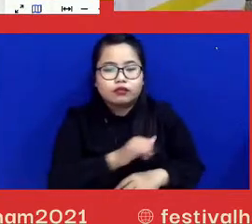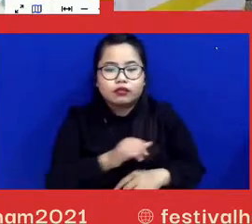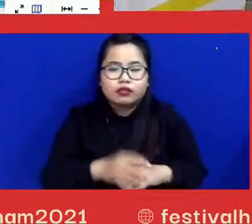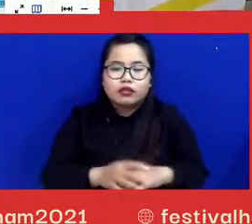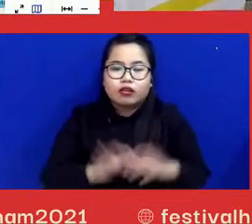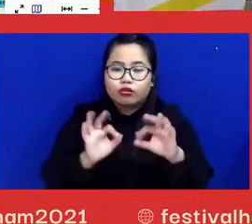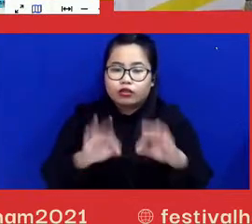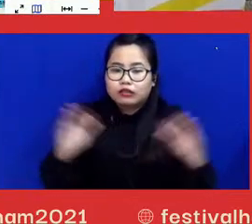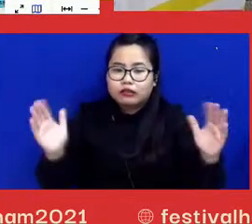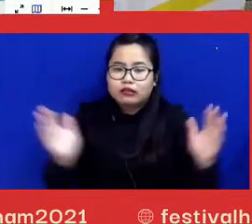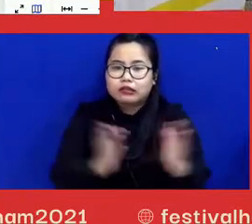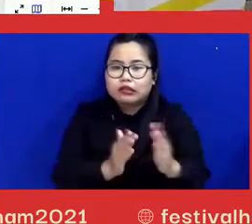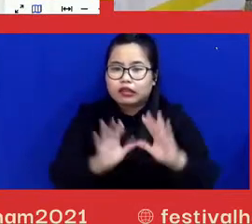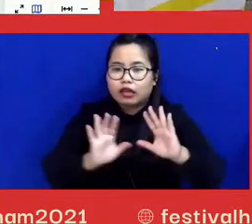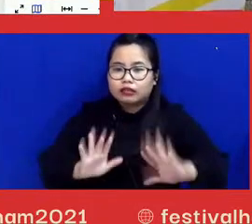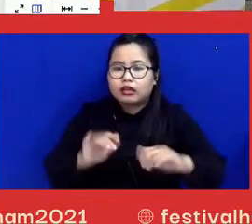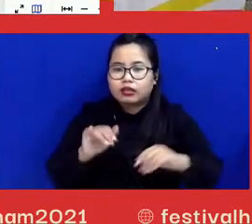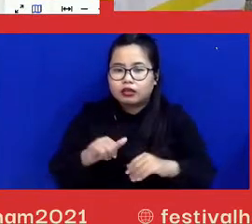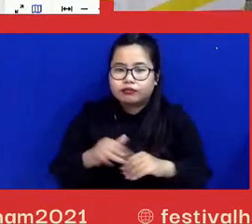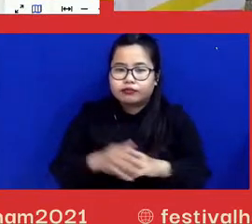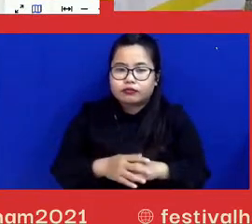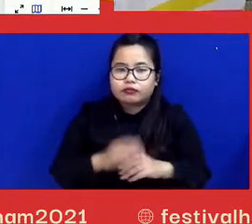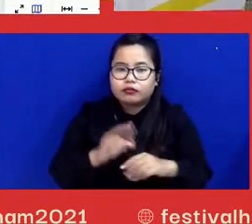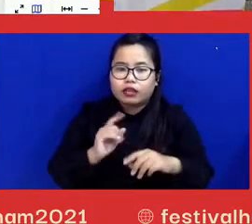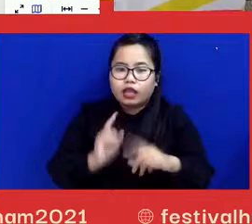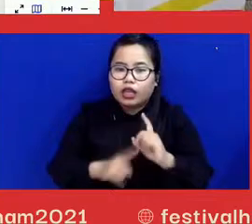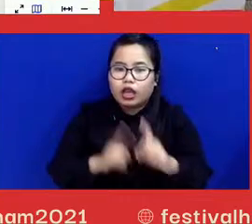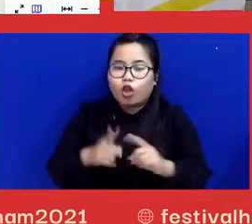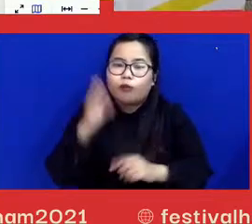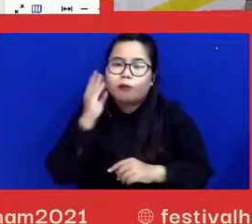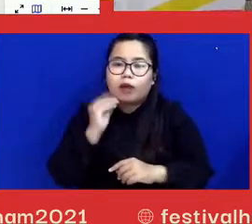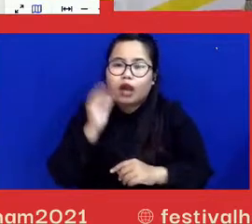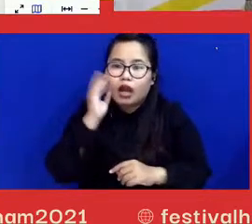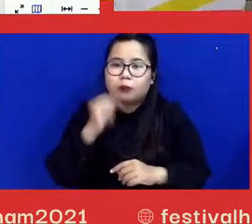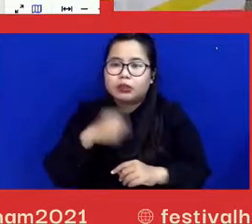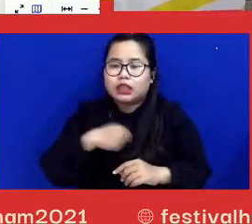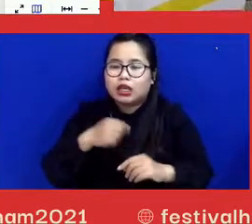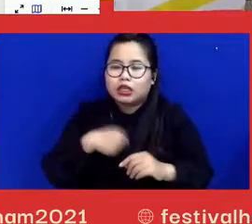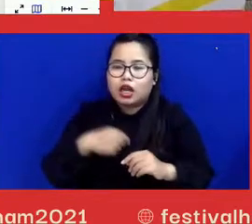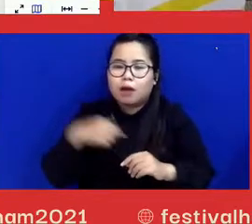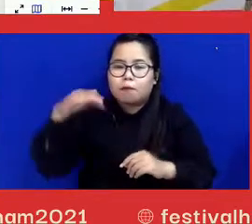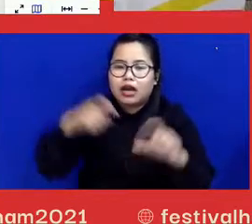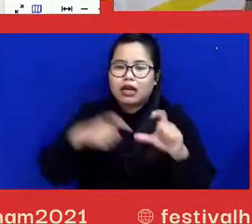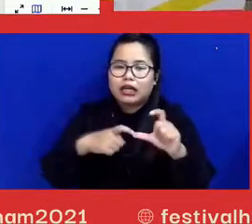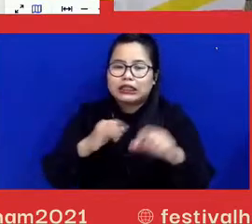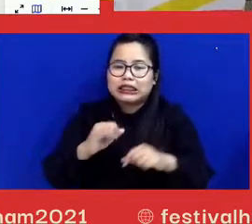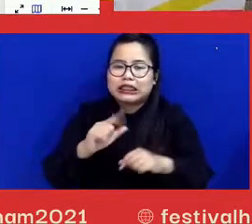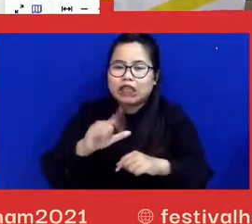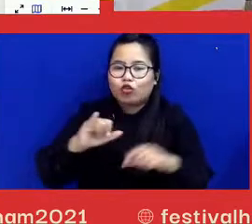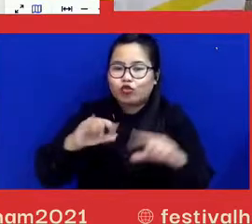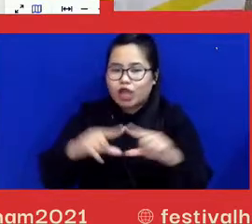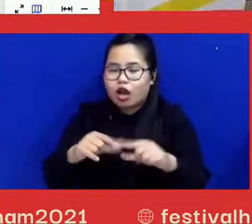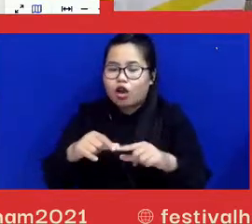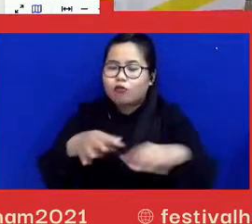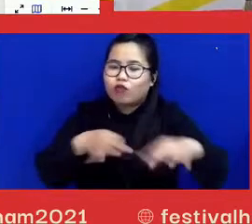Singkat aja mungkin ya, kalau pengalaman saya waktu Mbak Sylvia memfasilitasi di Bandung itu,